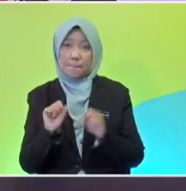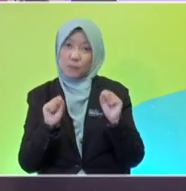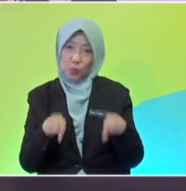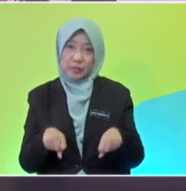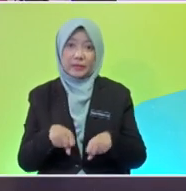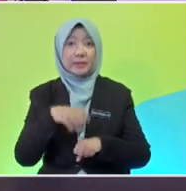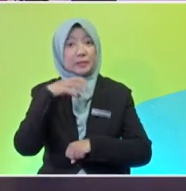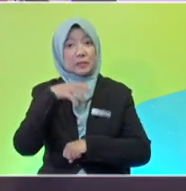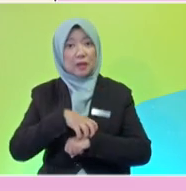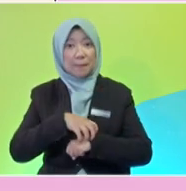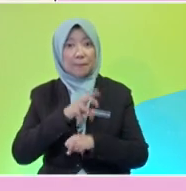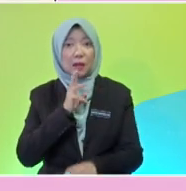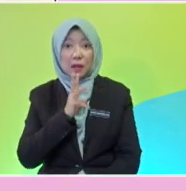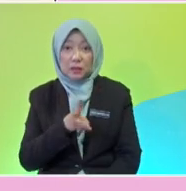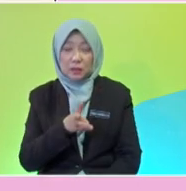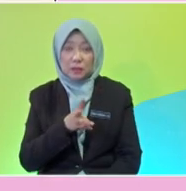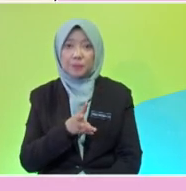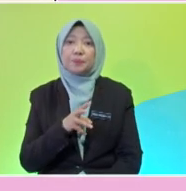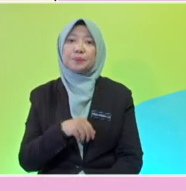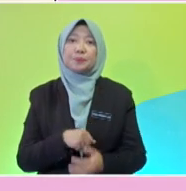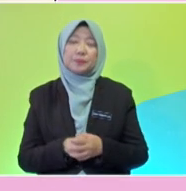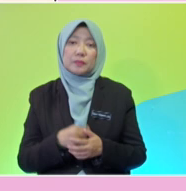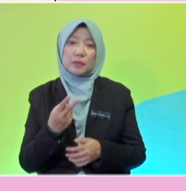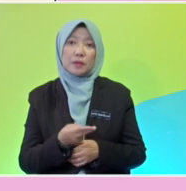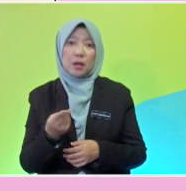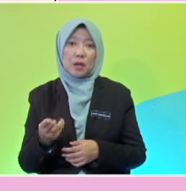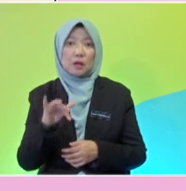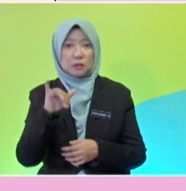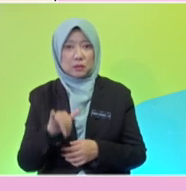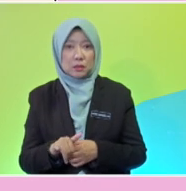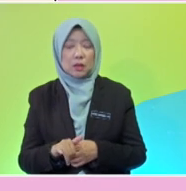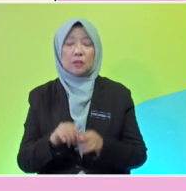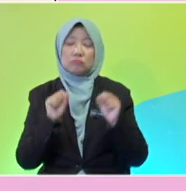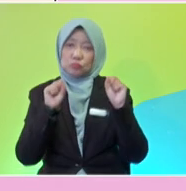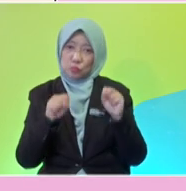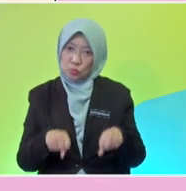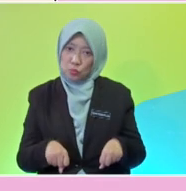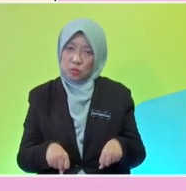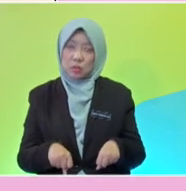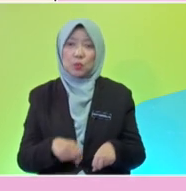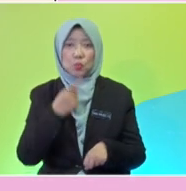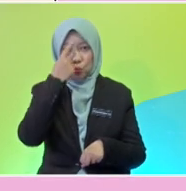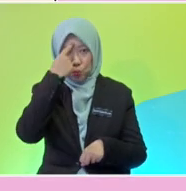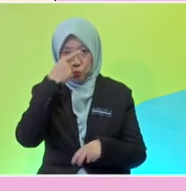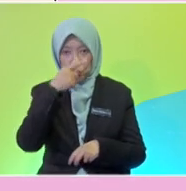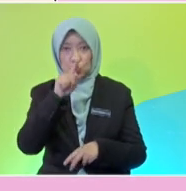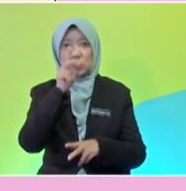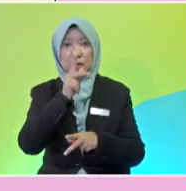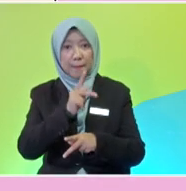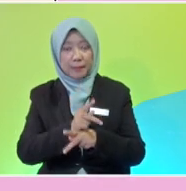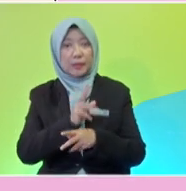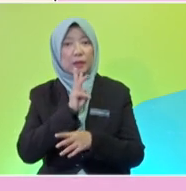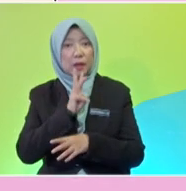Oke bahannya bahan yang berupaya untuk menyimpan air bila